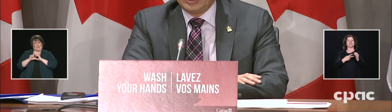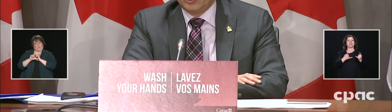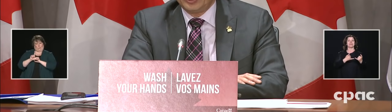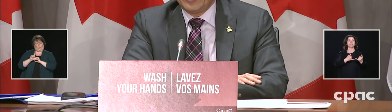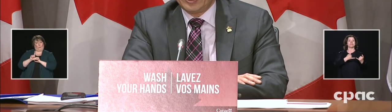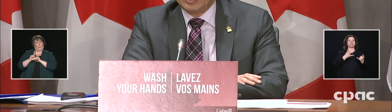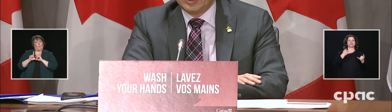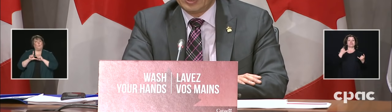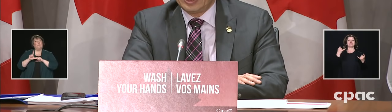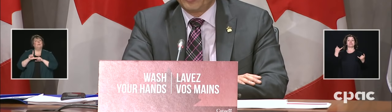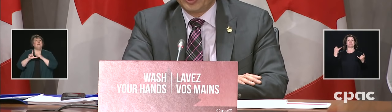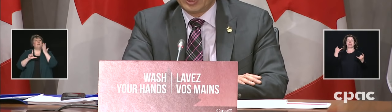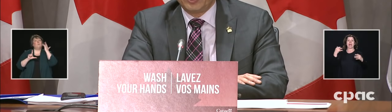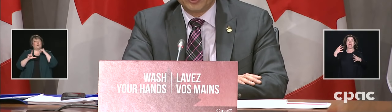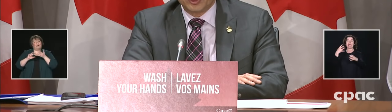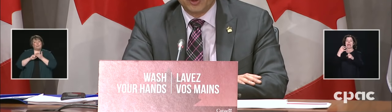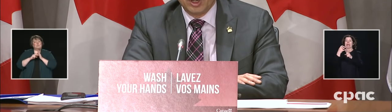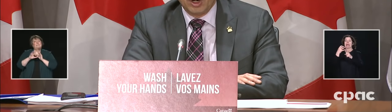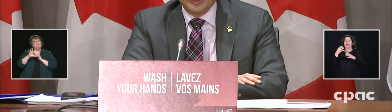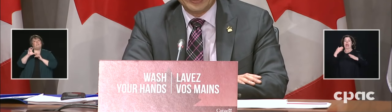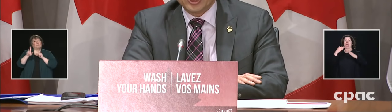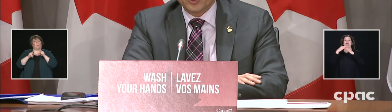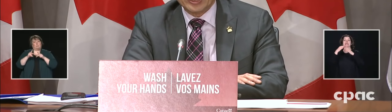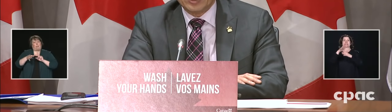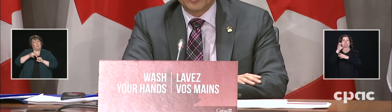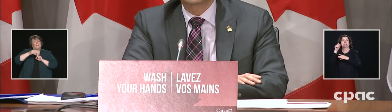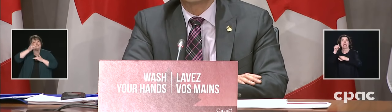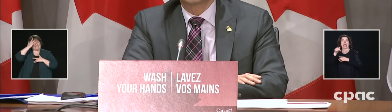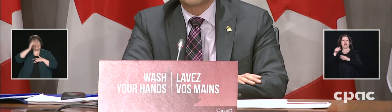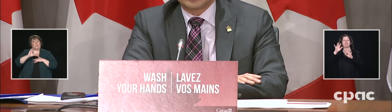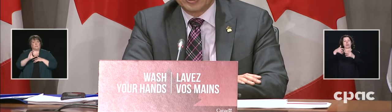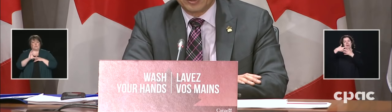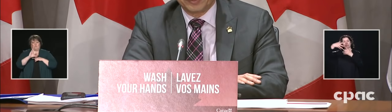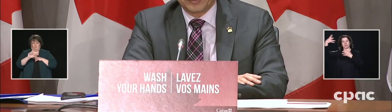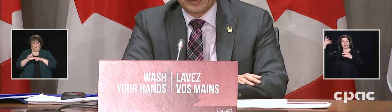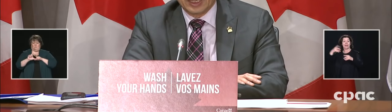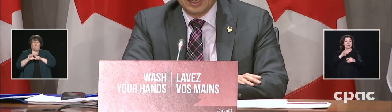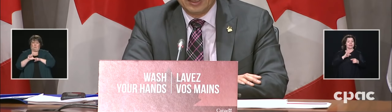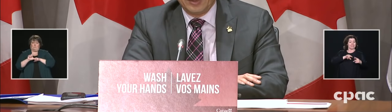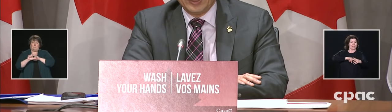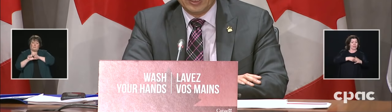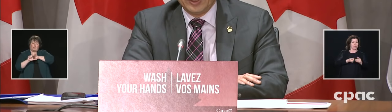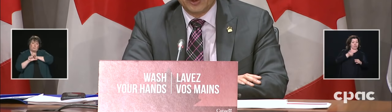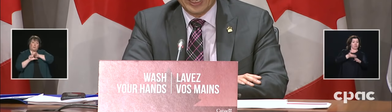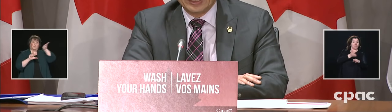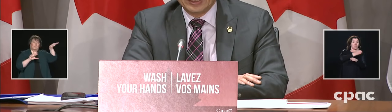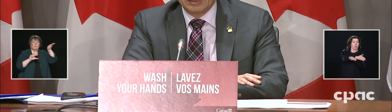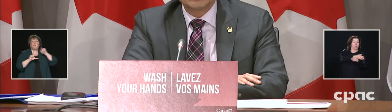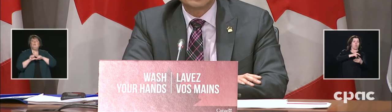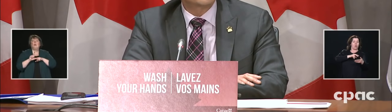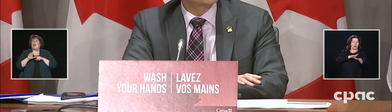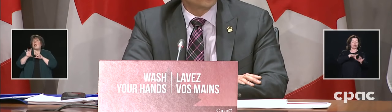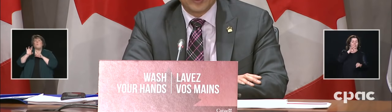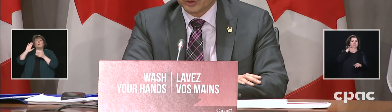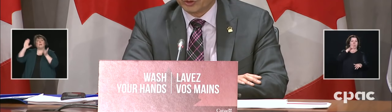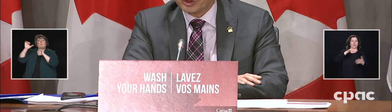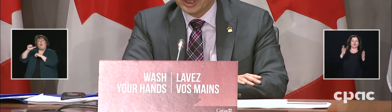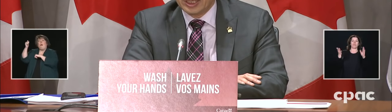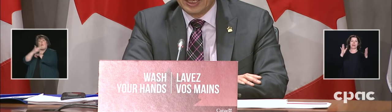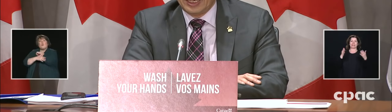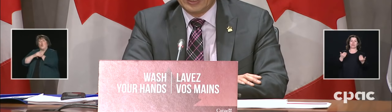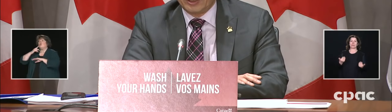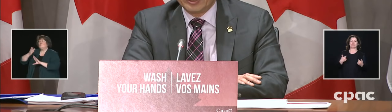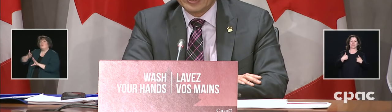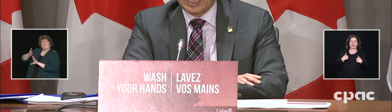Des pays où l'épidémie a débuté plus tôt ont été choisis pour cette comparaison. L'épidémie au Canada, c'est la courbe